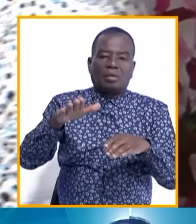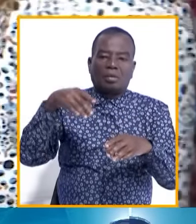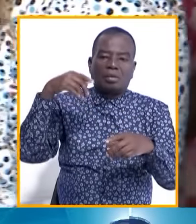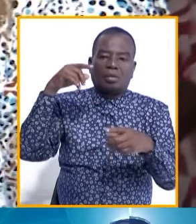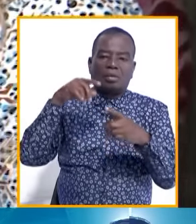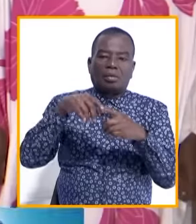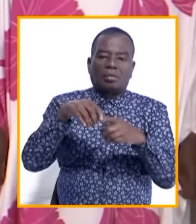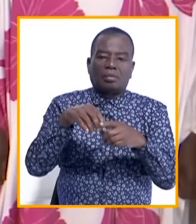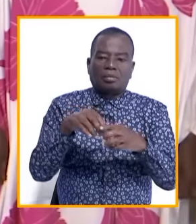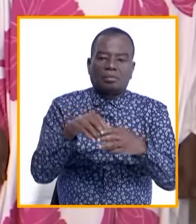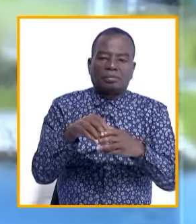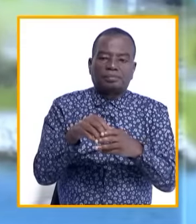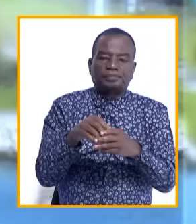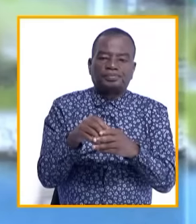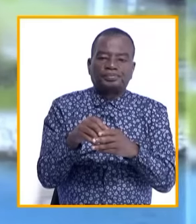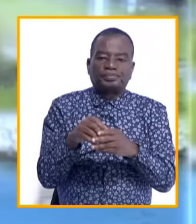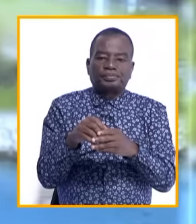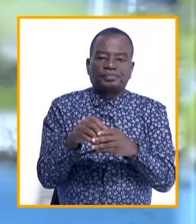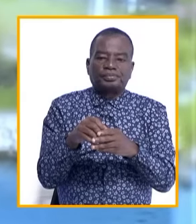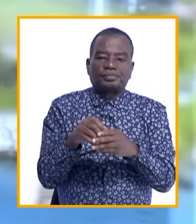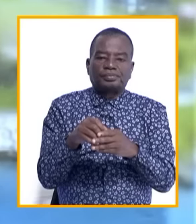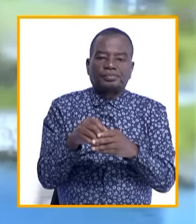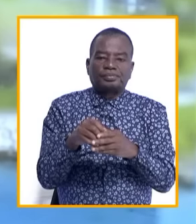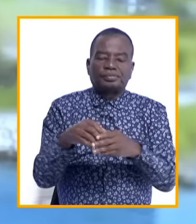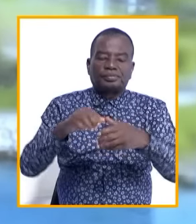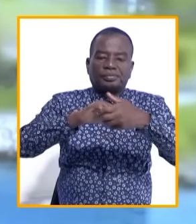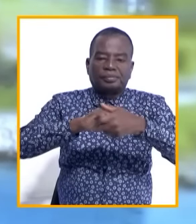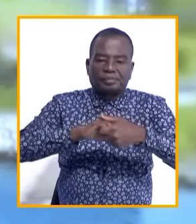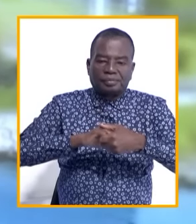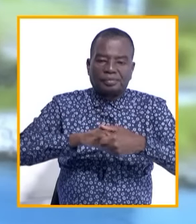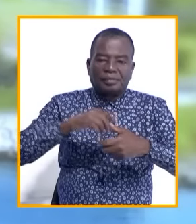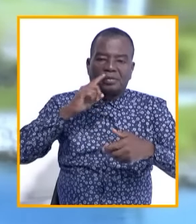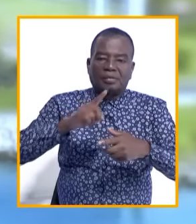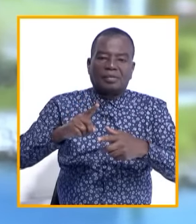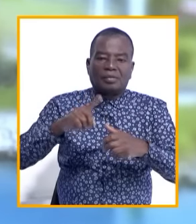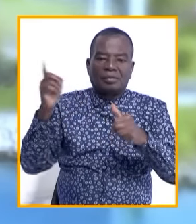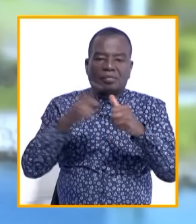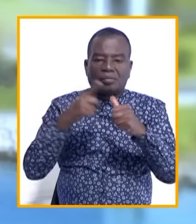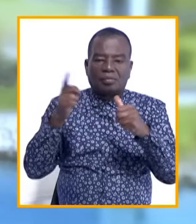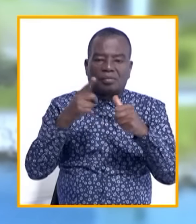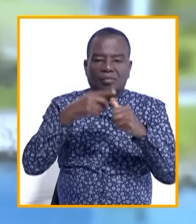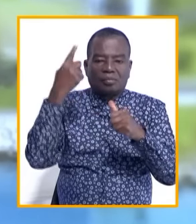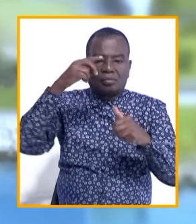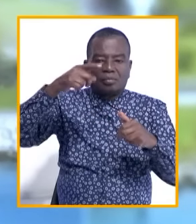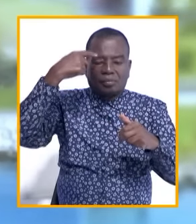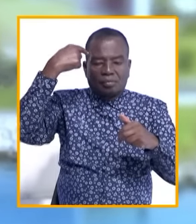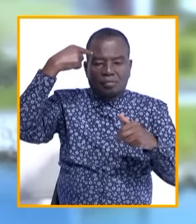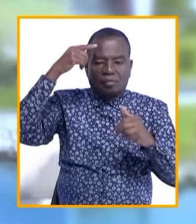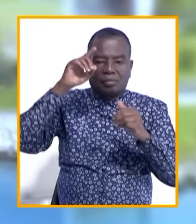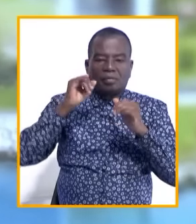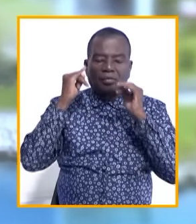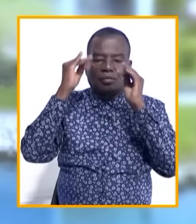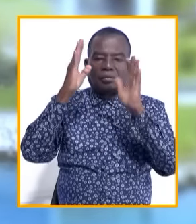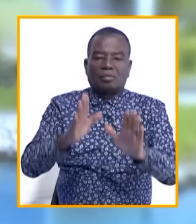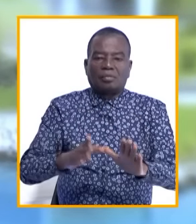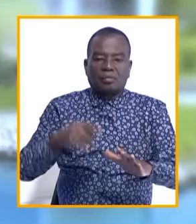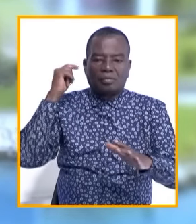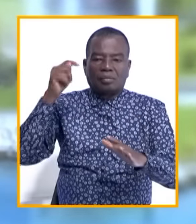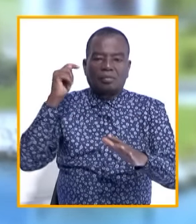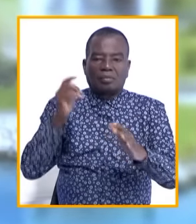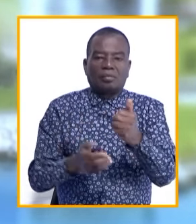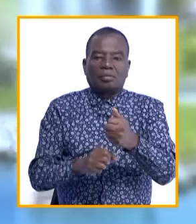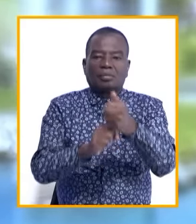nouvelles technologies. La solidarité est un axe prioritaire pour le gouvernement ivoirien, témoignage par